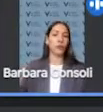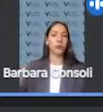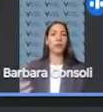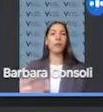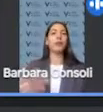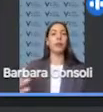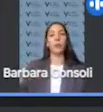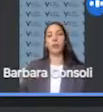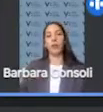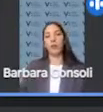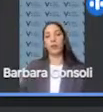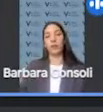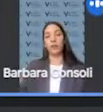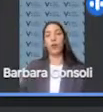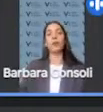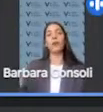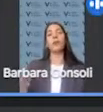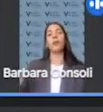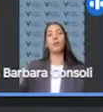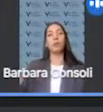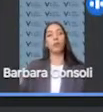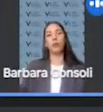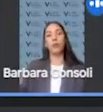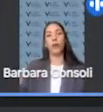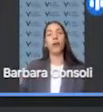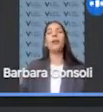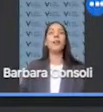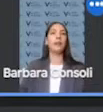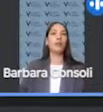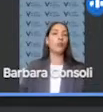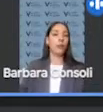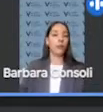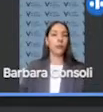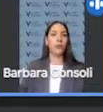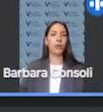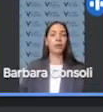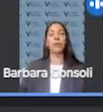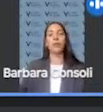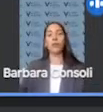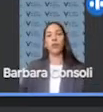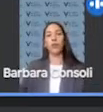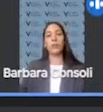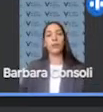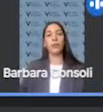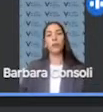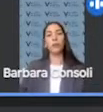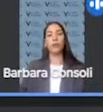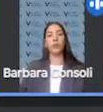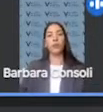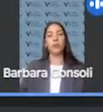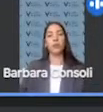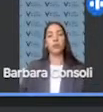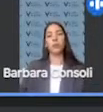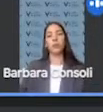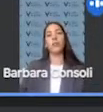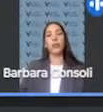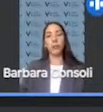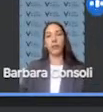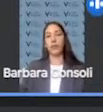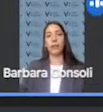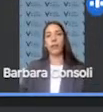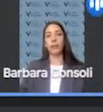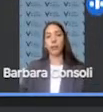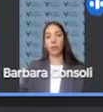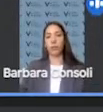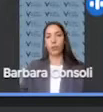pagine fondamentalmente da portare di volta in volta, e quindi questo è un ulteriore strumento del Dipartimento che ci consente appunto di vivere